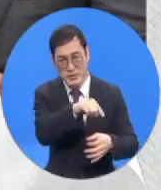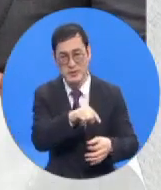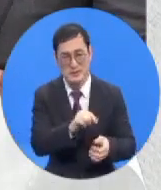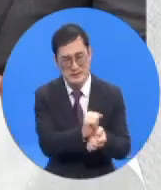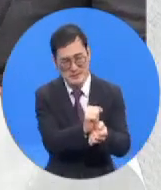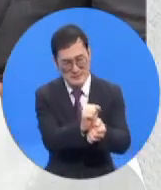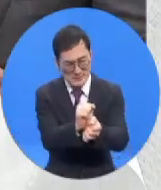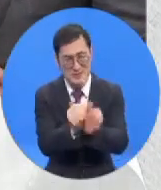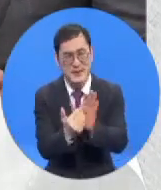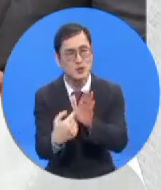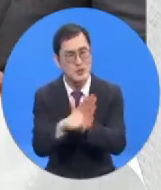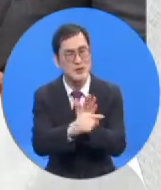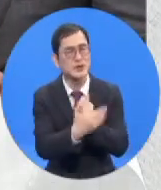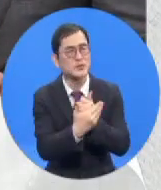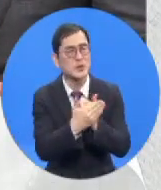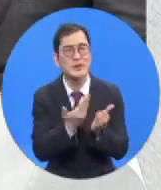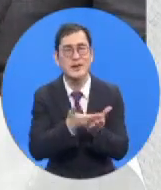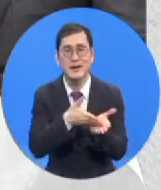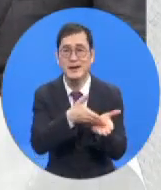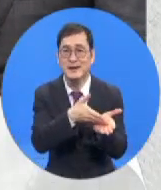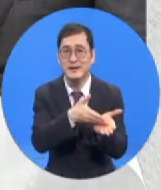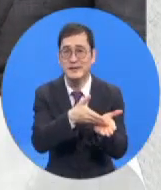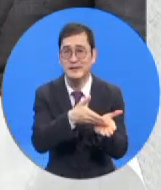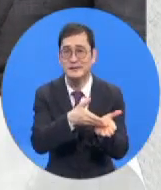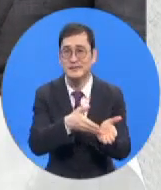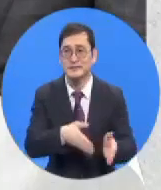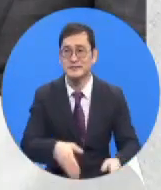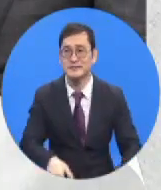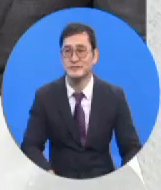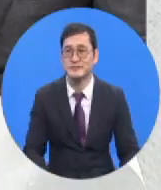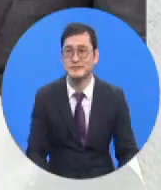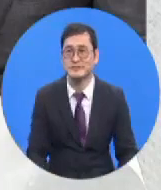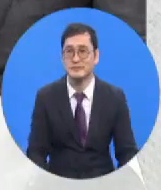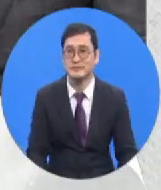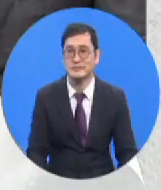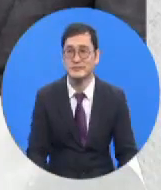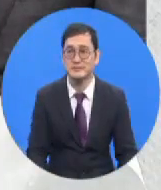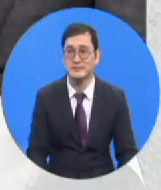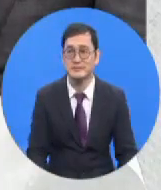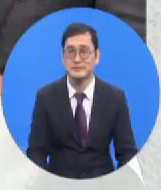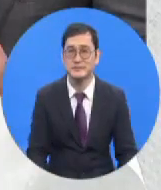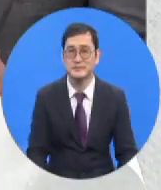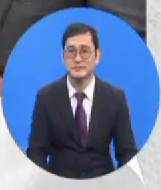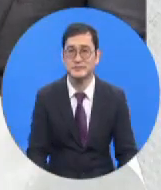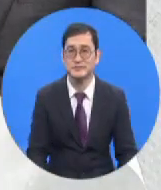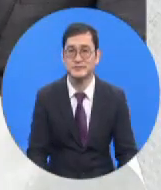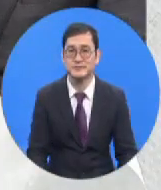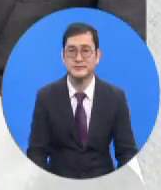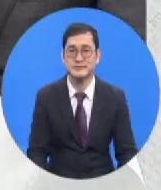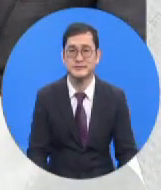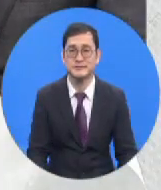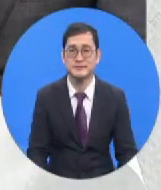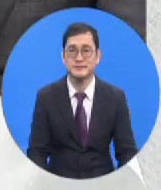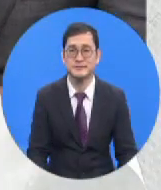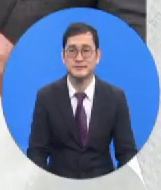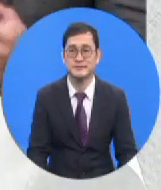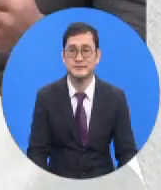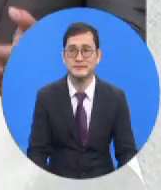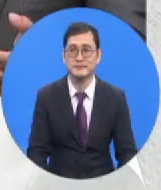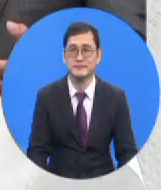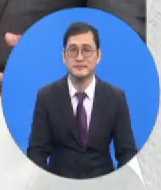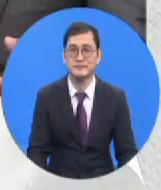했었습니다. 예. 근데 법무부 장관하고 여기가 검찰이 내 말 안 들어가지고 구속영장 빨리 안 해가지고 뭐 압수수색 영장 안 쳐가지고 그렇다. 예.